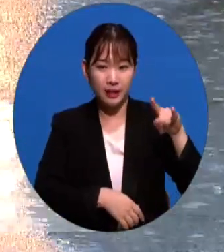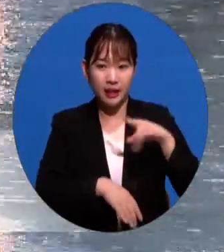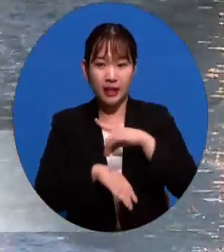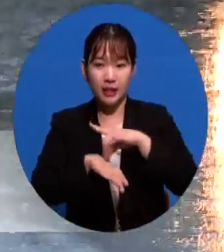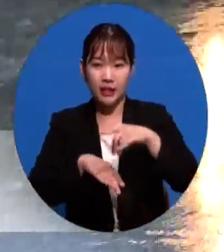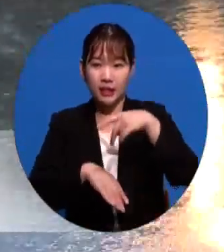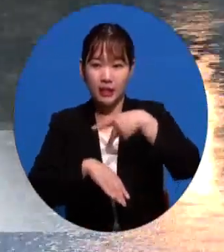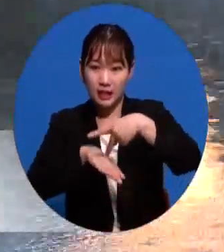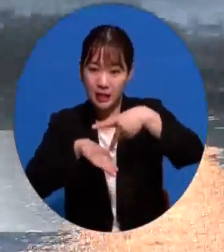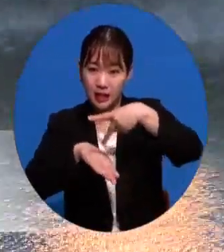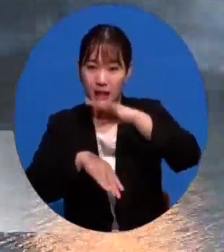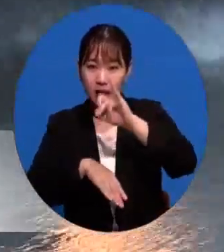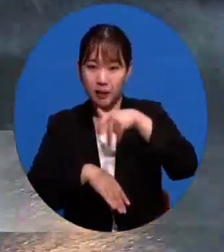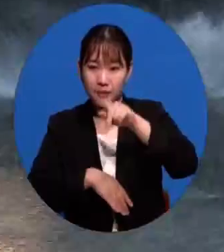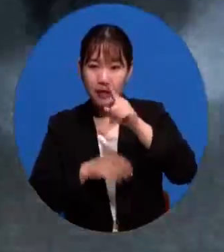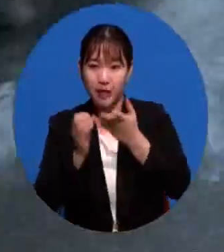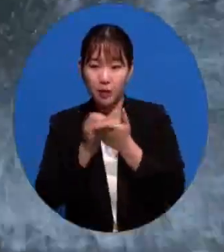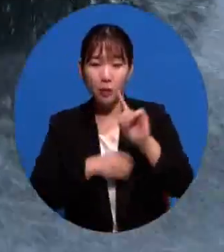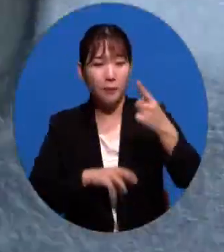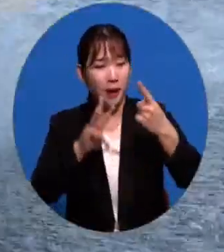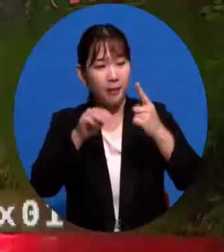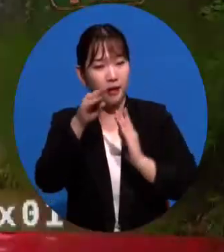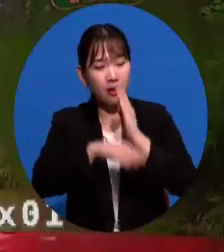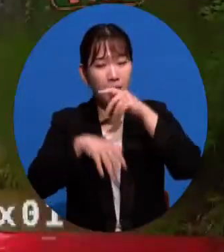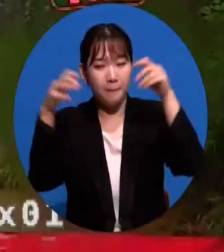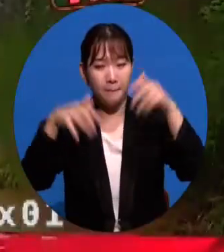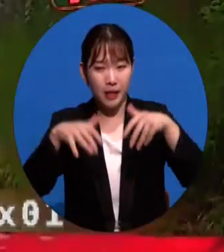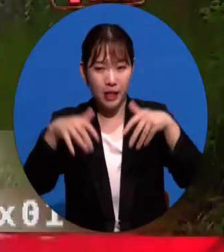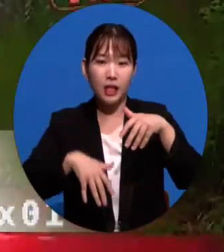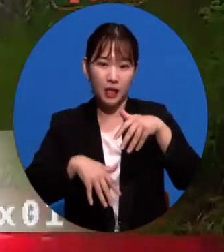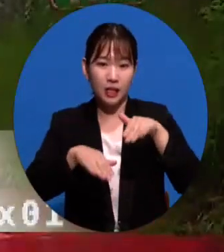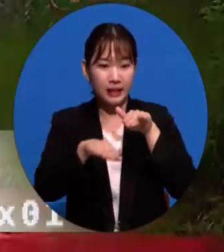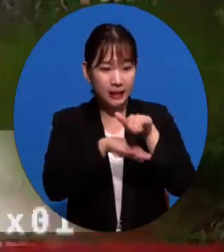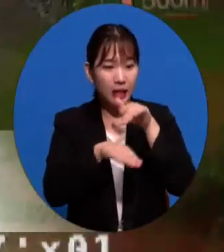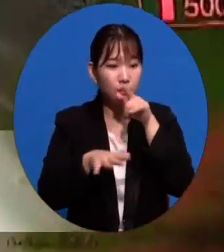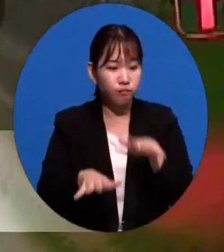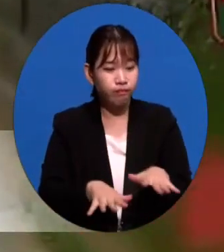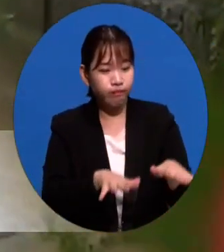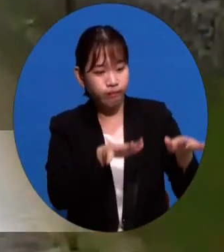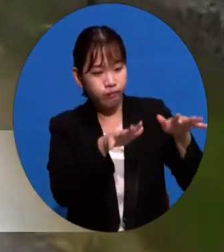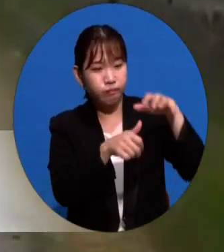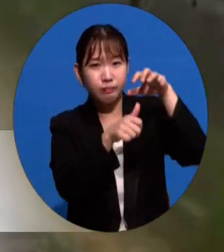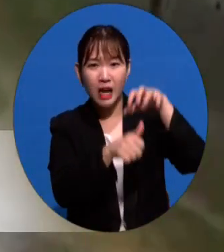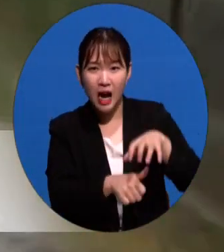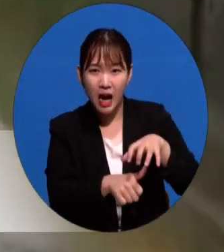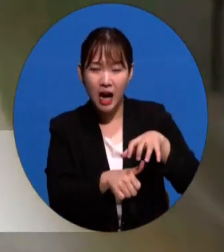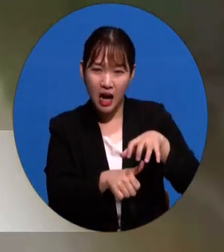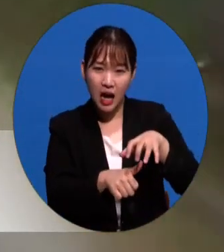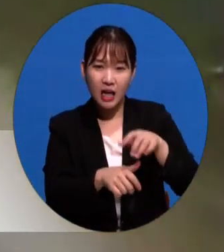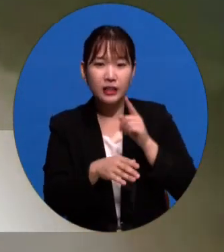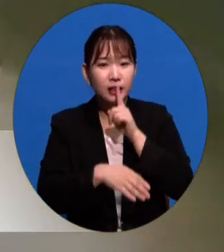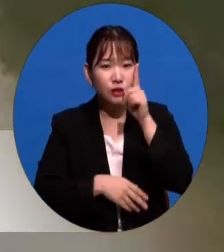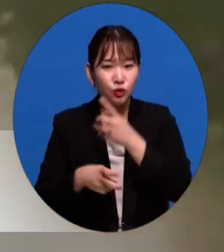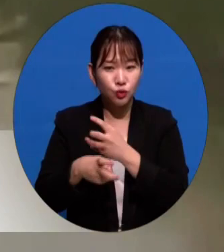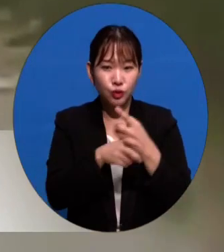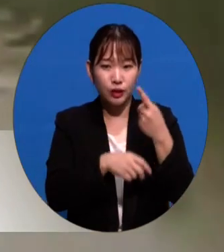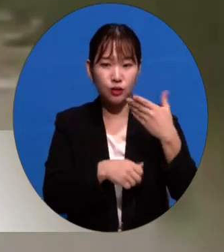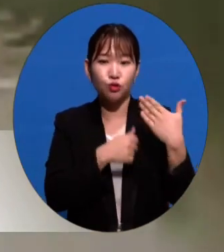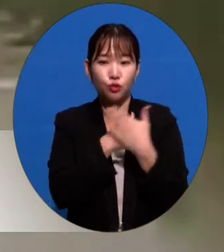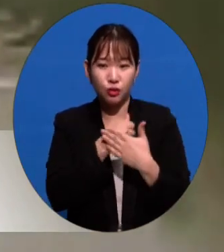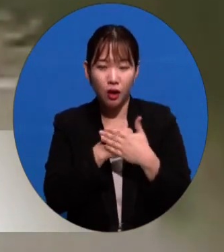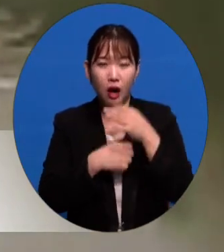임자도에는 100mm가 넘는 비가 내렸습니다. 차량들이 물이 찬 도로에 갇혔다가 신고를 받고 출동한 119에